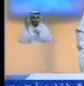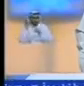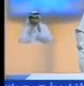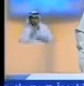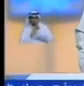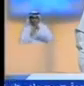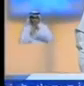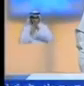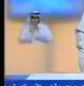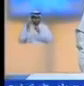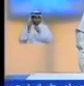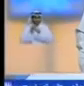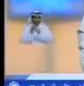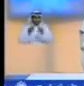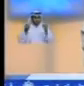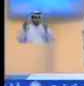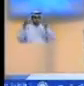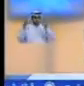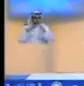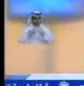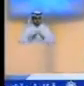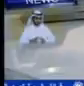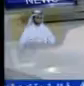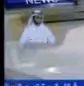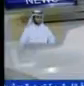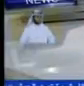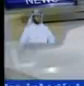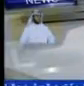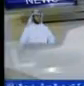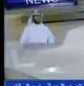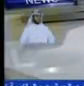العمل المشترك للمجالس التشريعية.